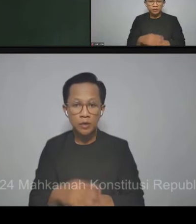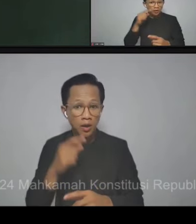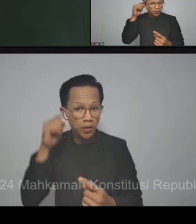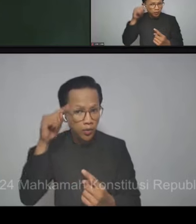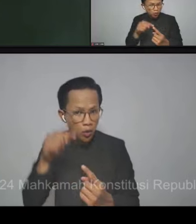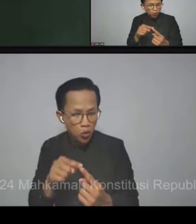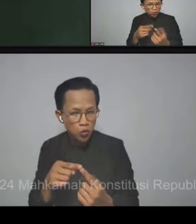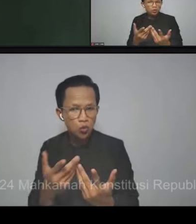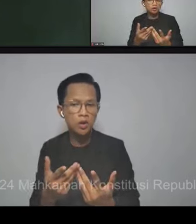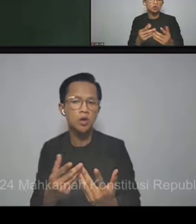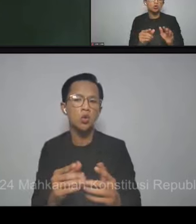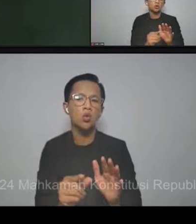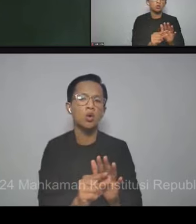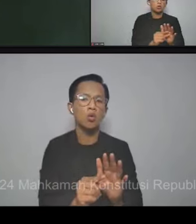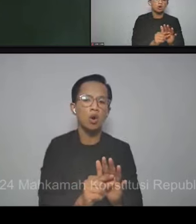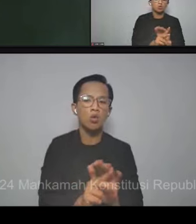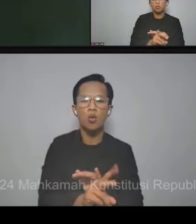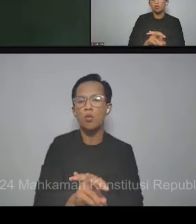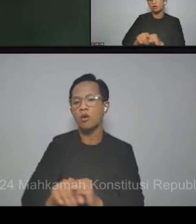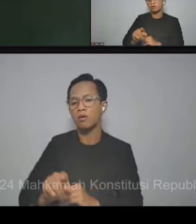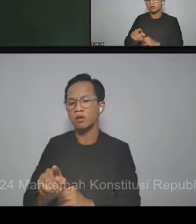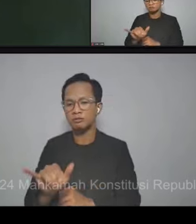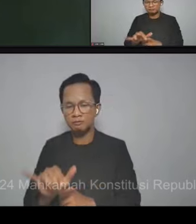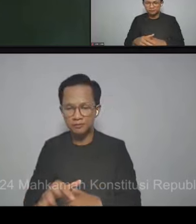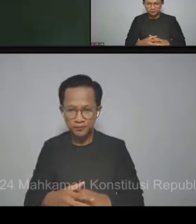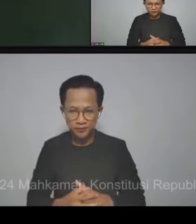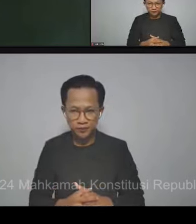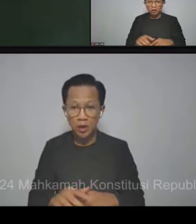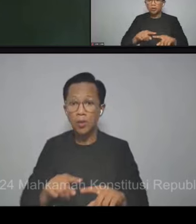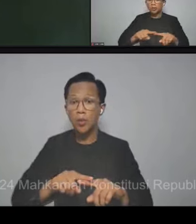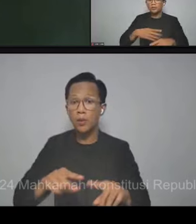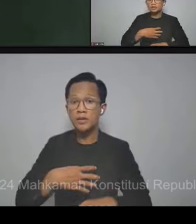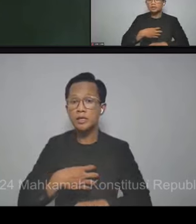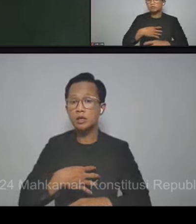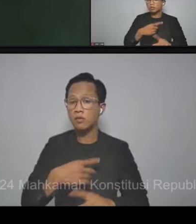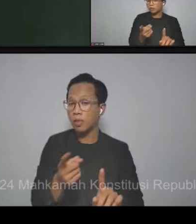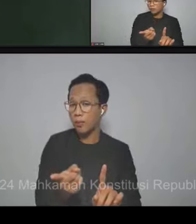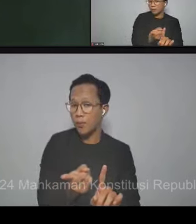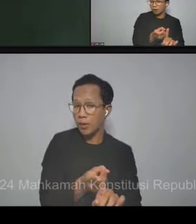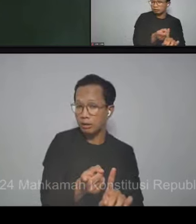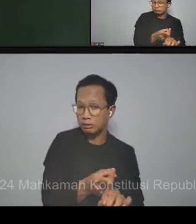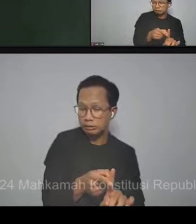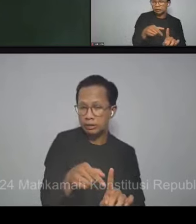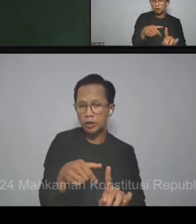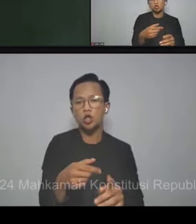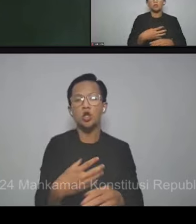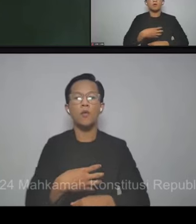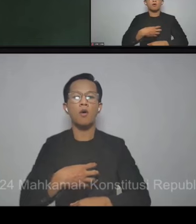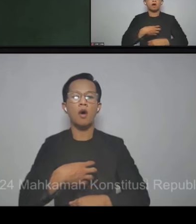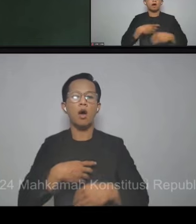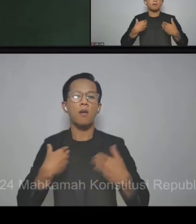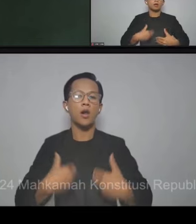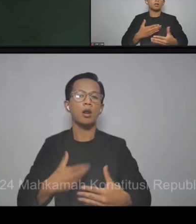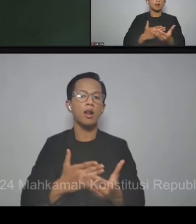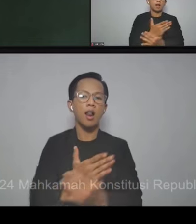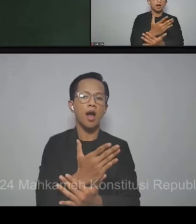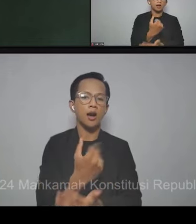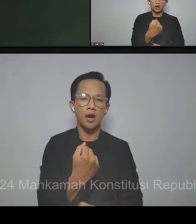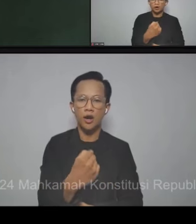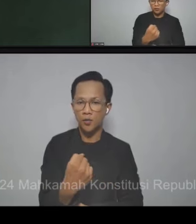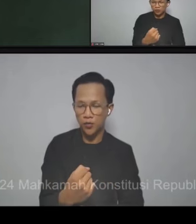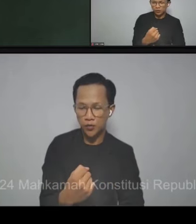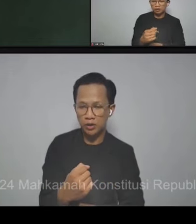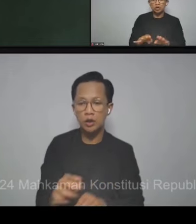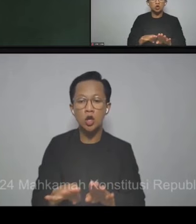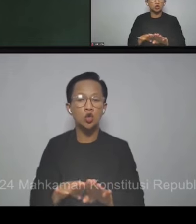undang-undang 7221 namun sifat memaksa demikian tidak boleh berdampak terhadap terlanggannya hak azazi seseorang hal ini sejalan pula dengan azas